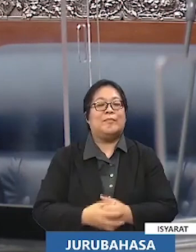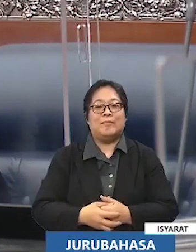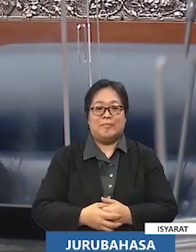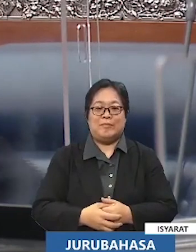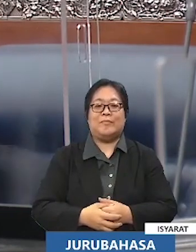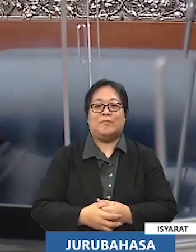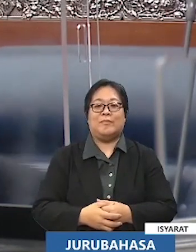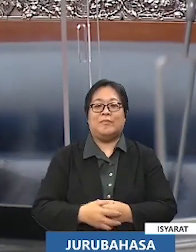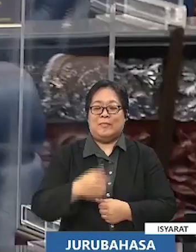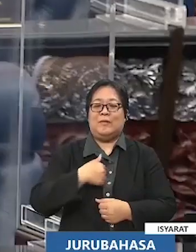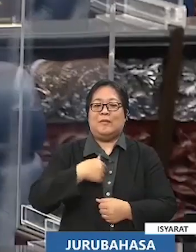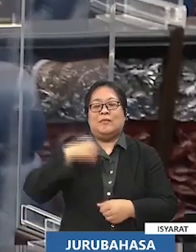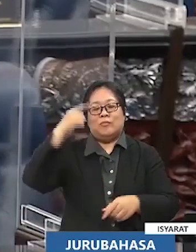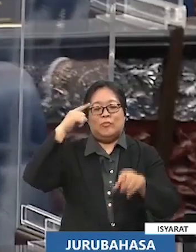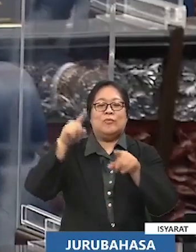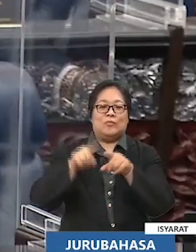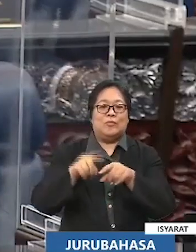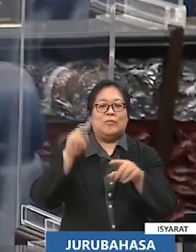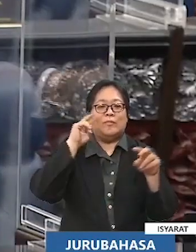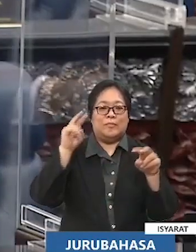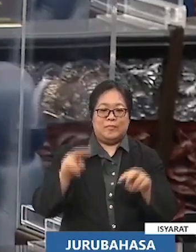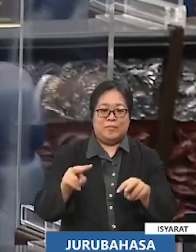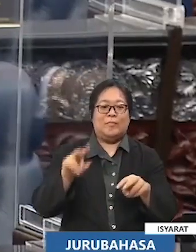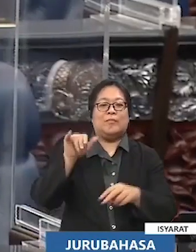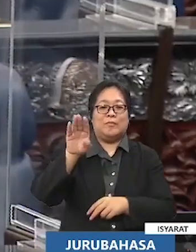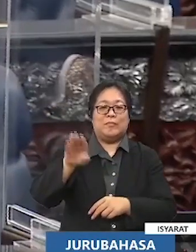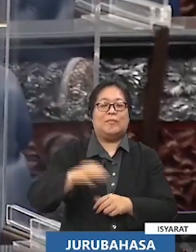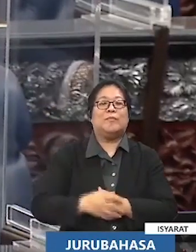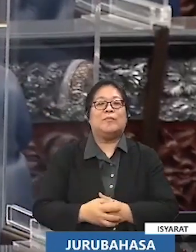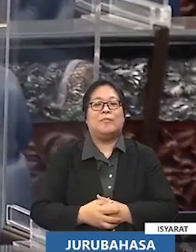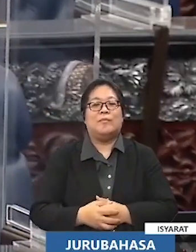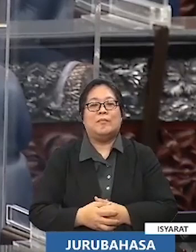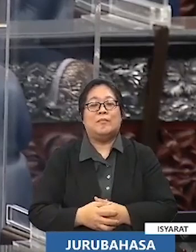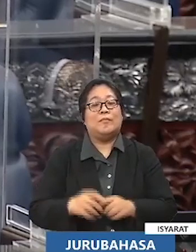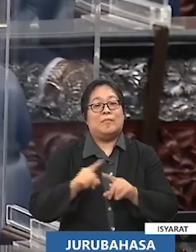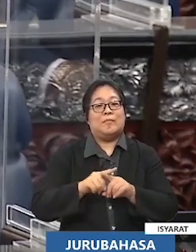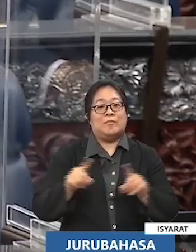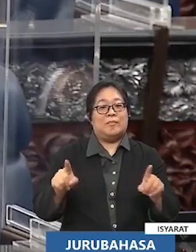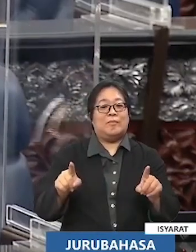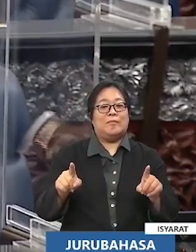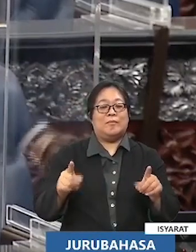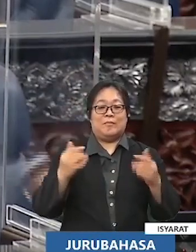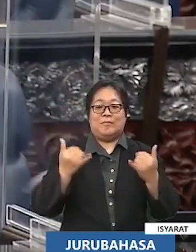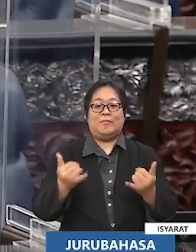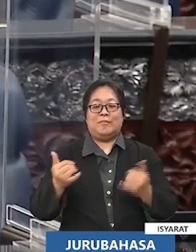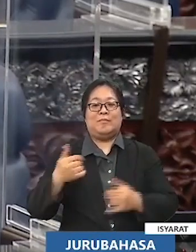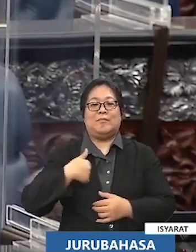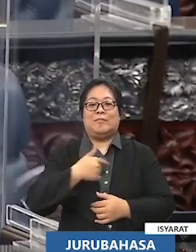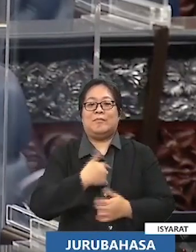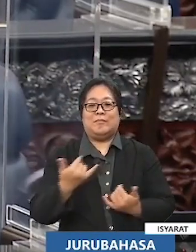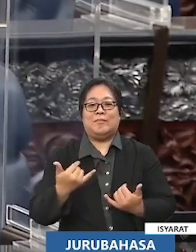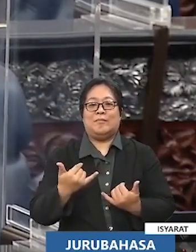karena diperkosa jujur dengan pandangan yang berumat Tetapi walaupun Fatma sini kita